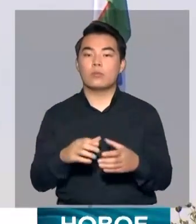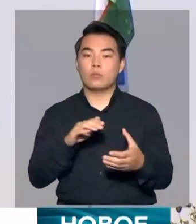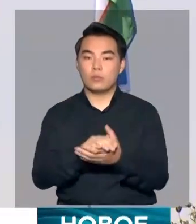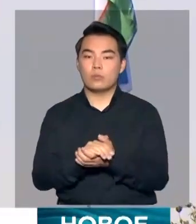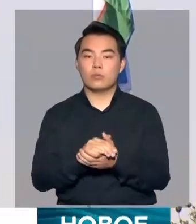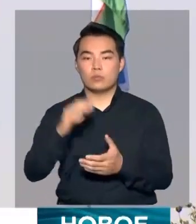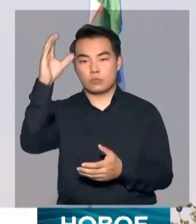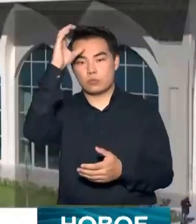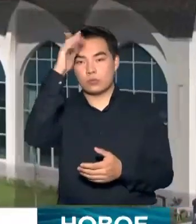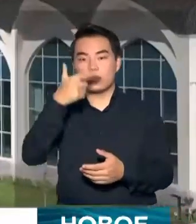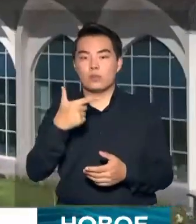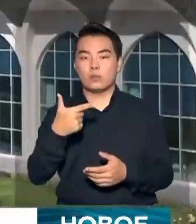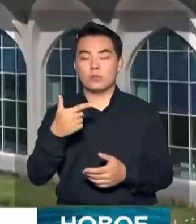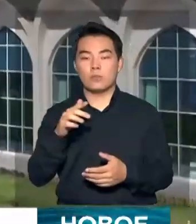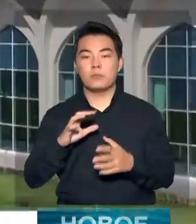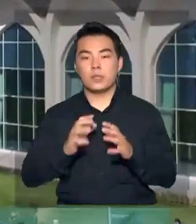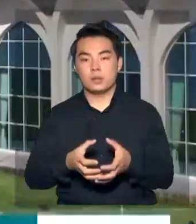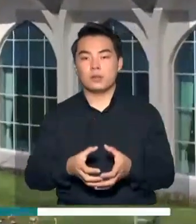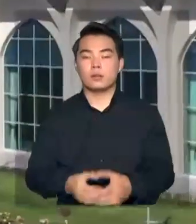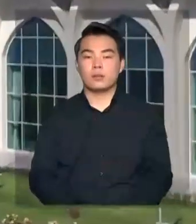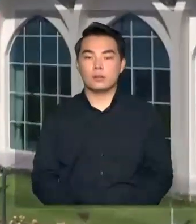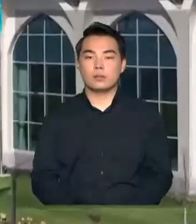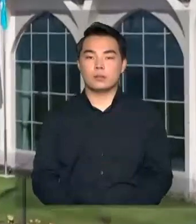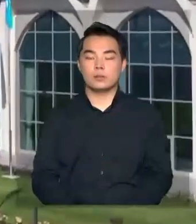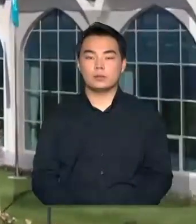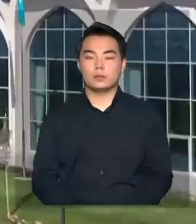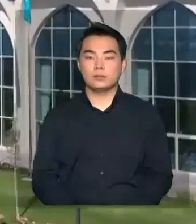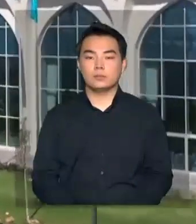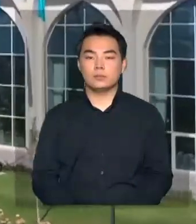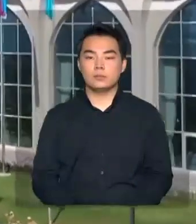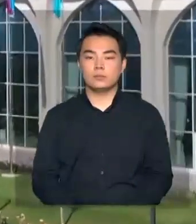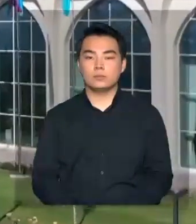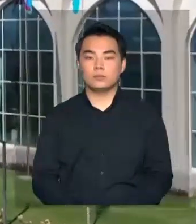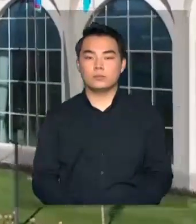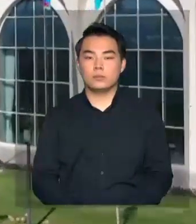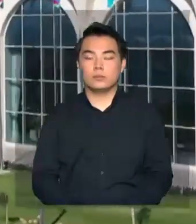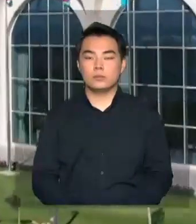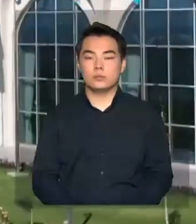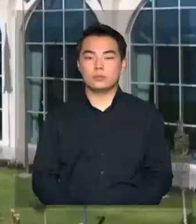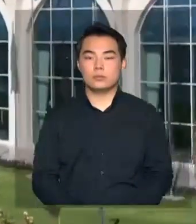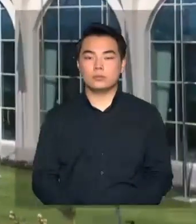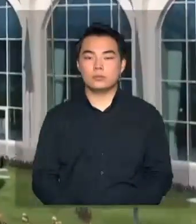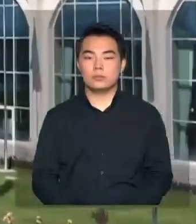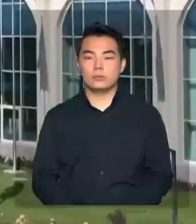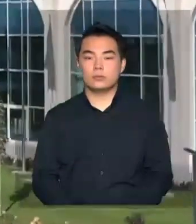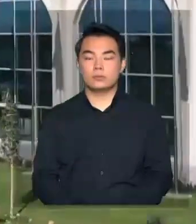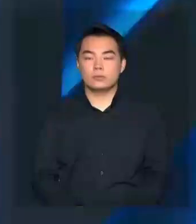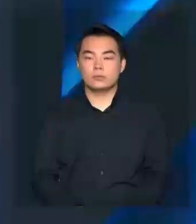в тюркском мире. Ирина Панфилова, Ануар Абильда и Даурен Рахимов. Новое время.